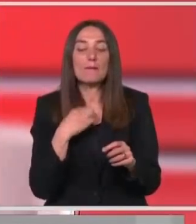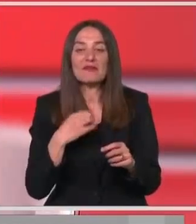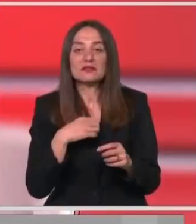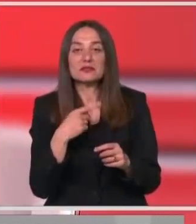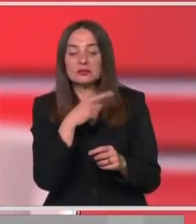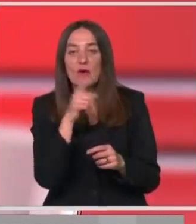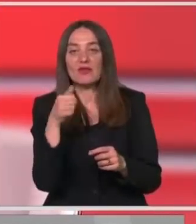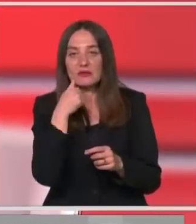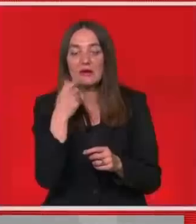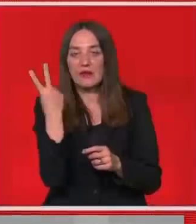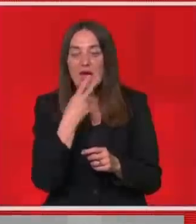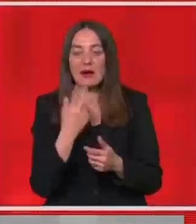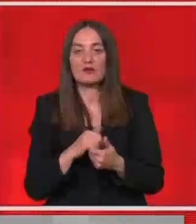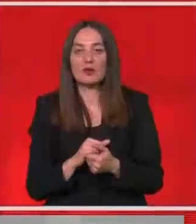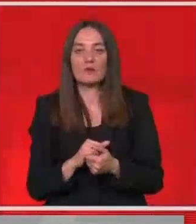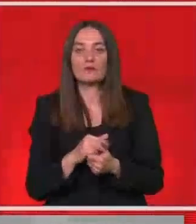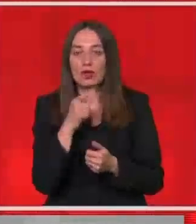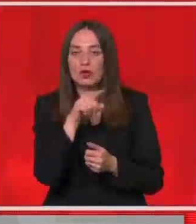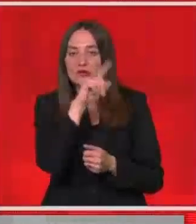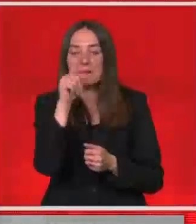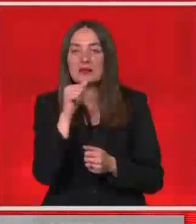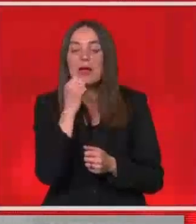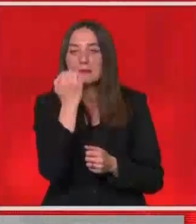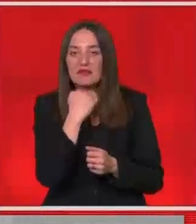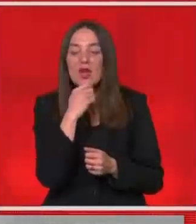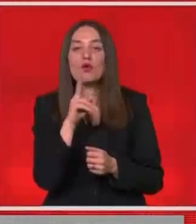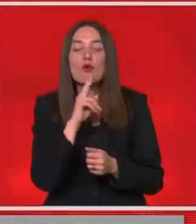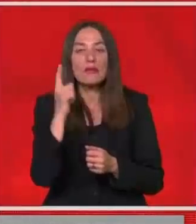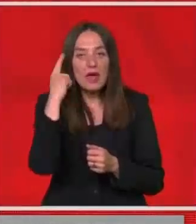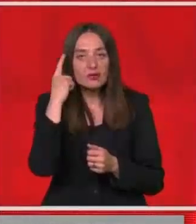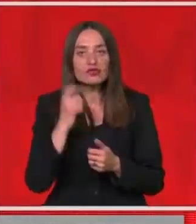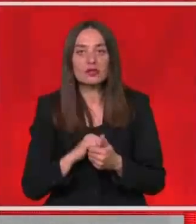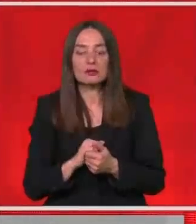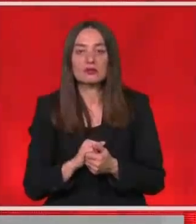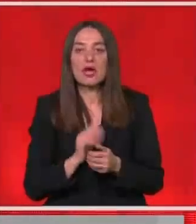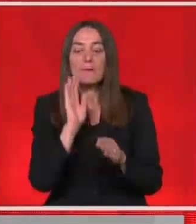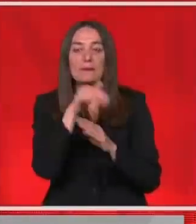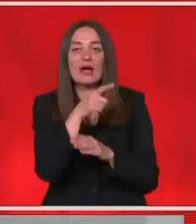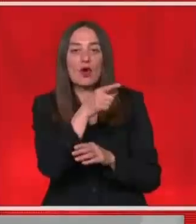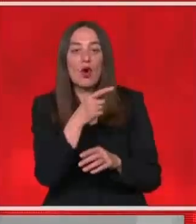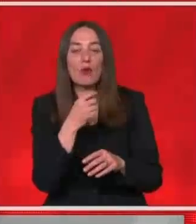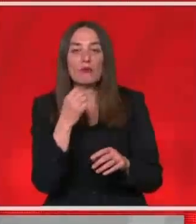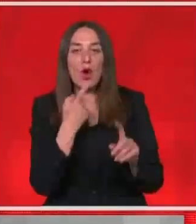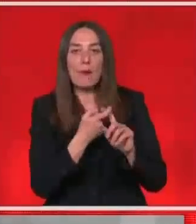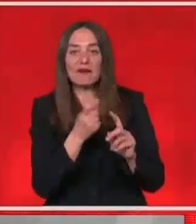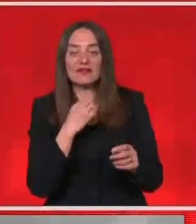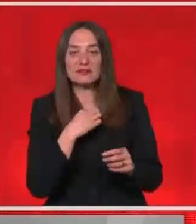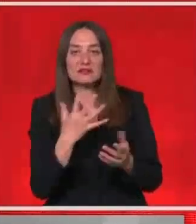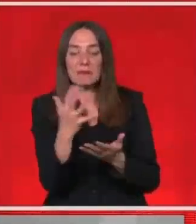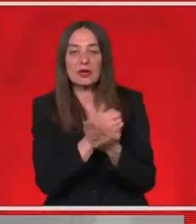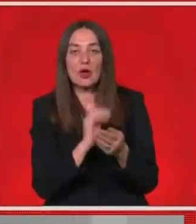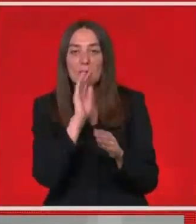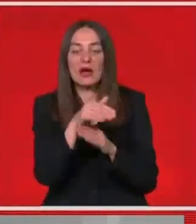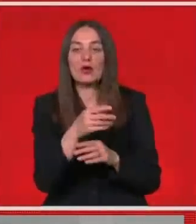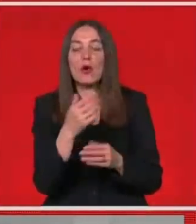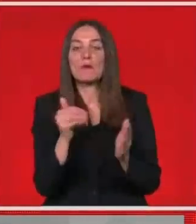pominju. Da, naravno. I to se pitaju i privrednici na koji način će preko korporativnih obveznica prikupiti preko potrebna